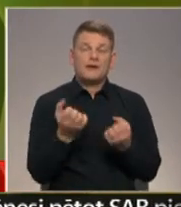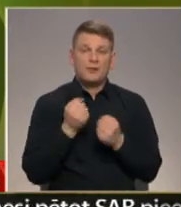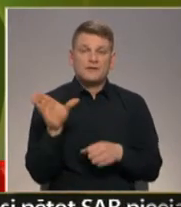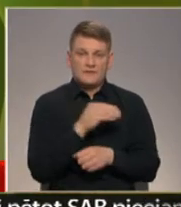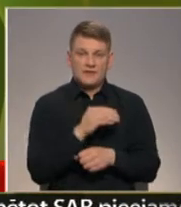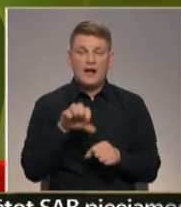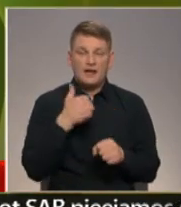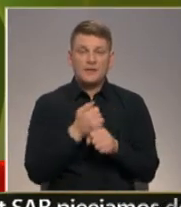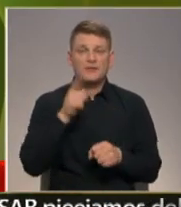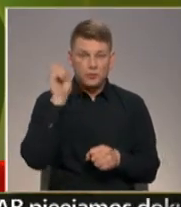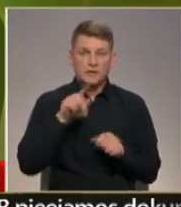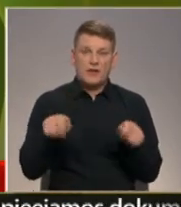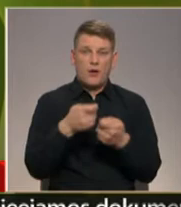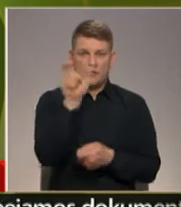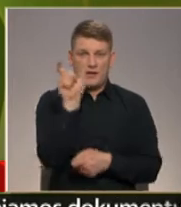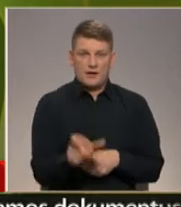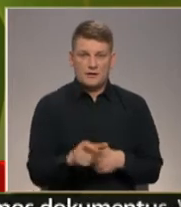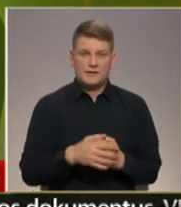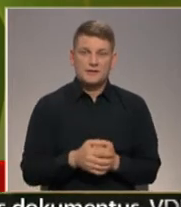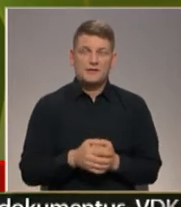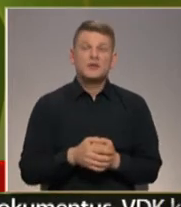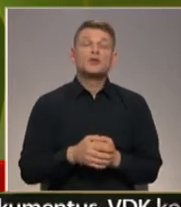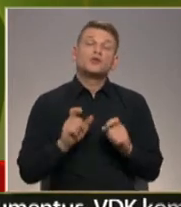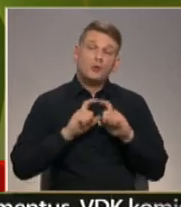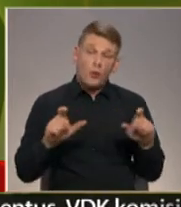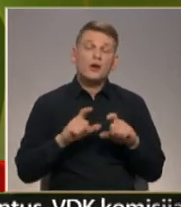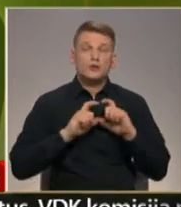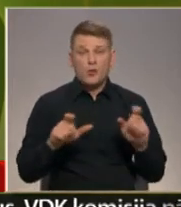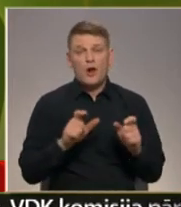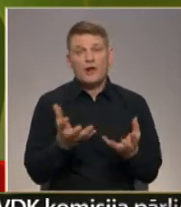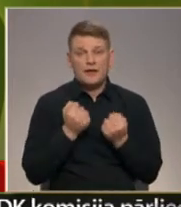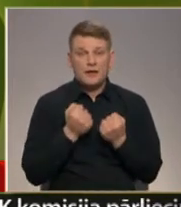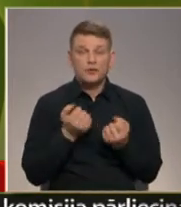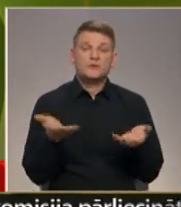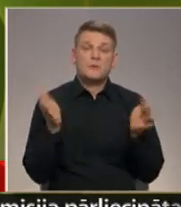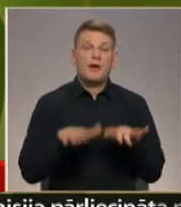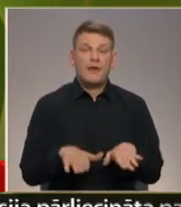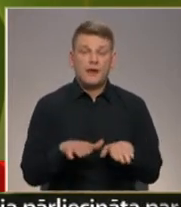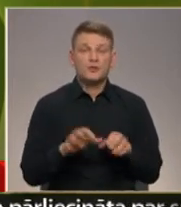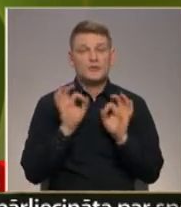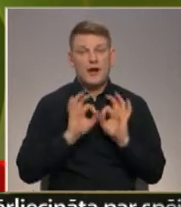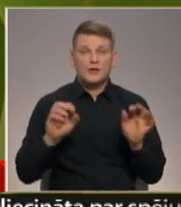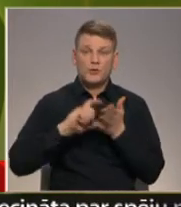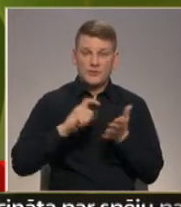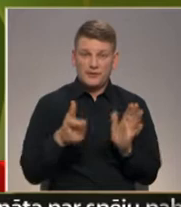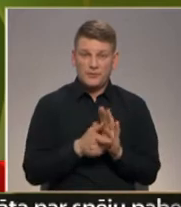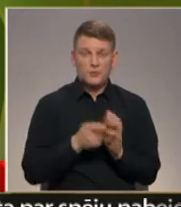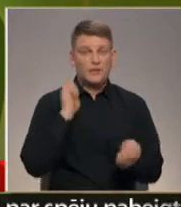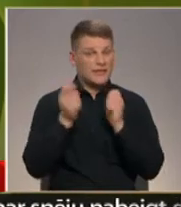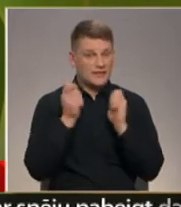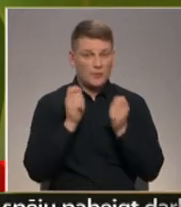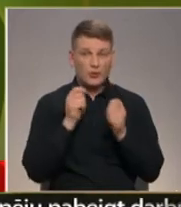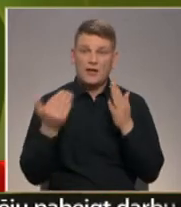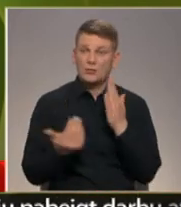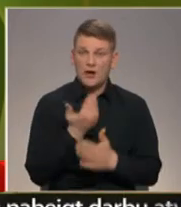Un galvenais, protams, ir audzēknis. Skola iegūst paliekošu skaistu istabiņu, izremontēt